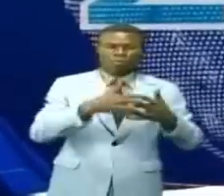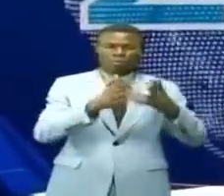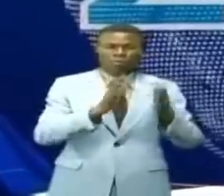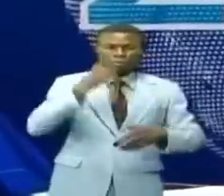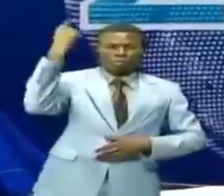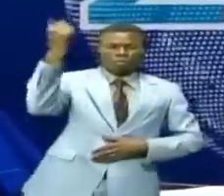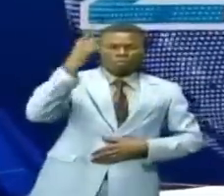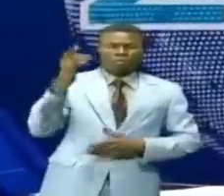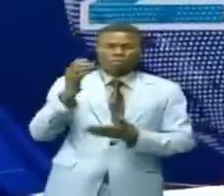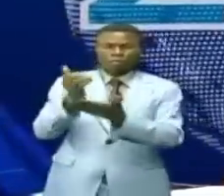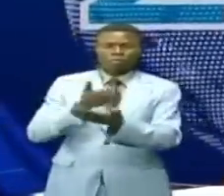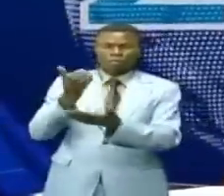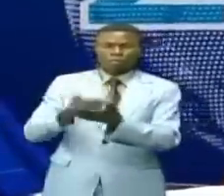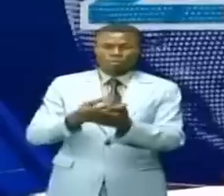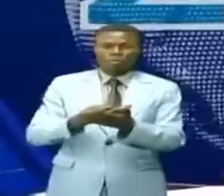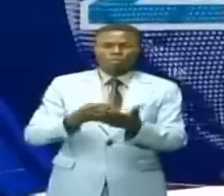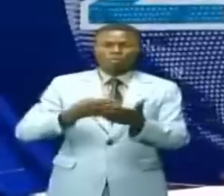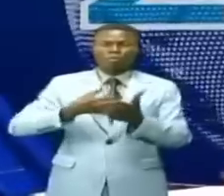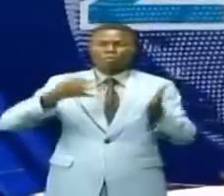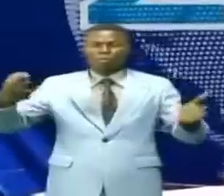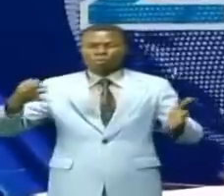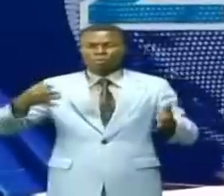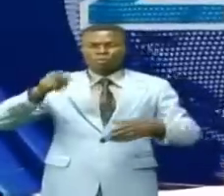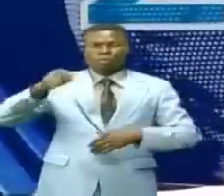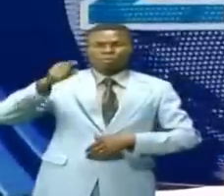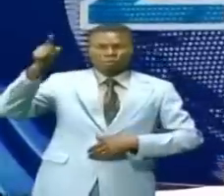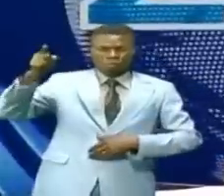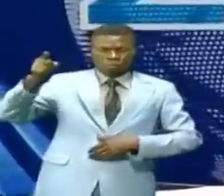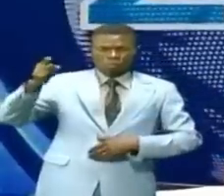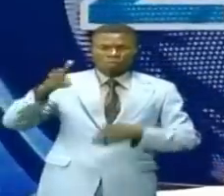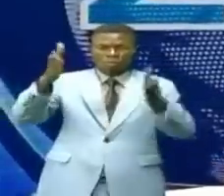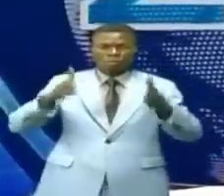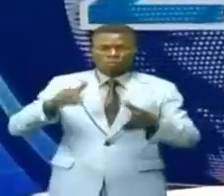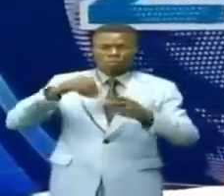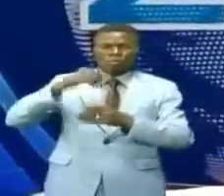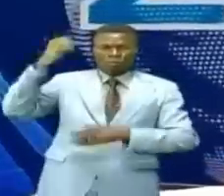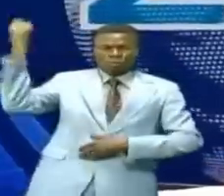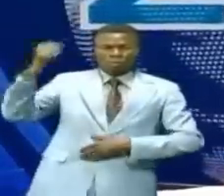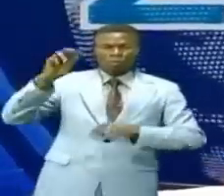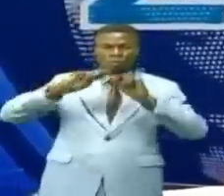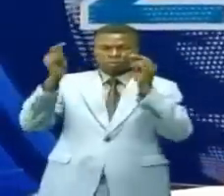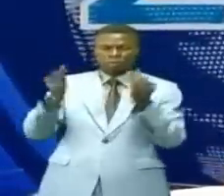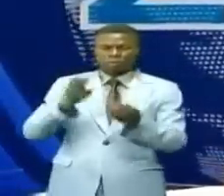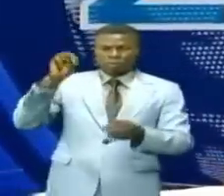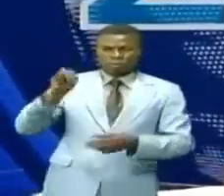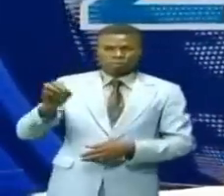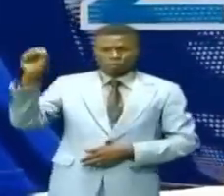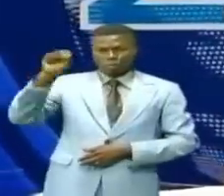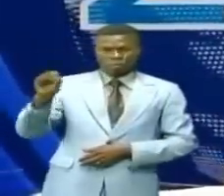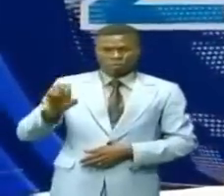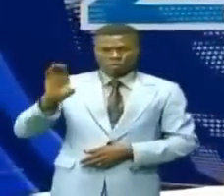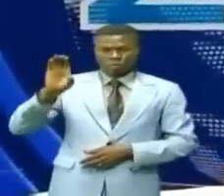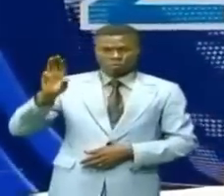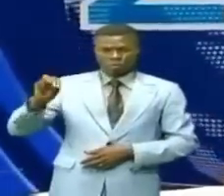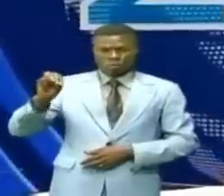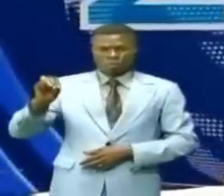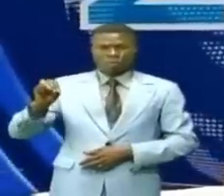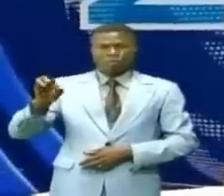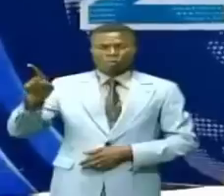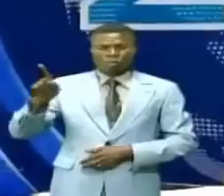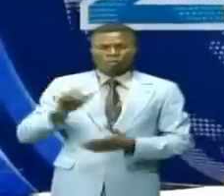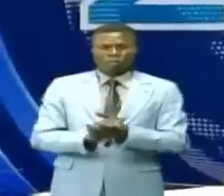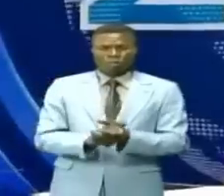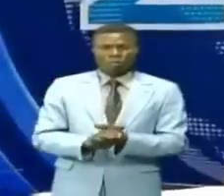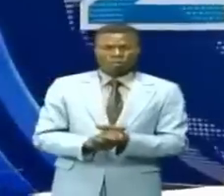mondial exploitant plus de 60 terminaux à conteneurs dans le monde, le groupe MCS, Mediterranean